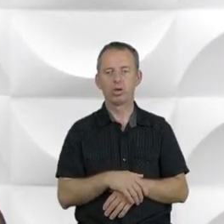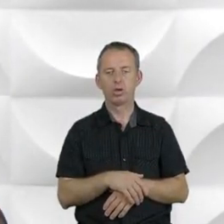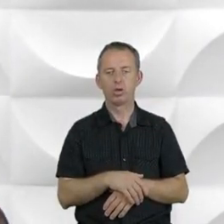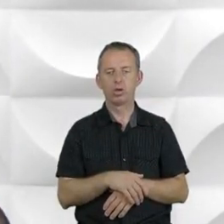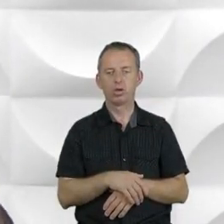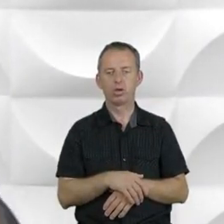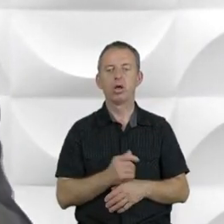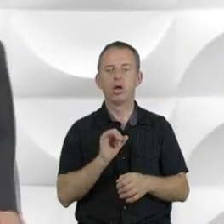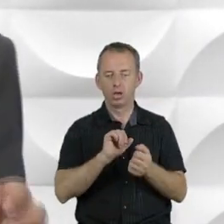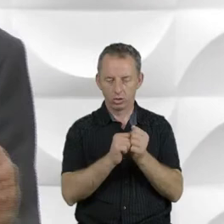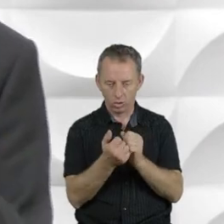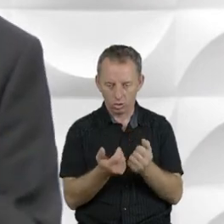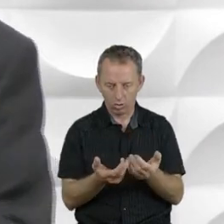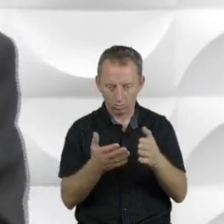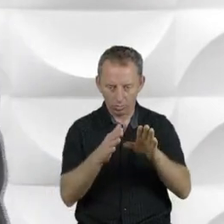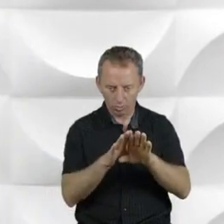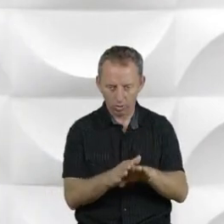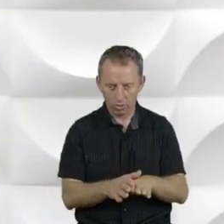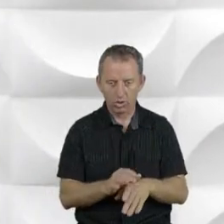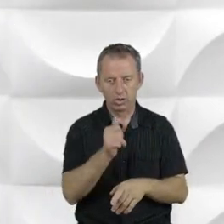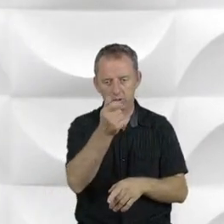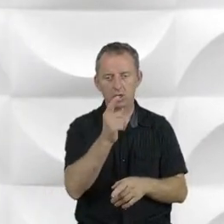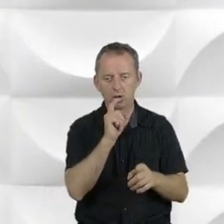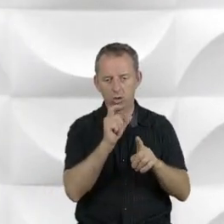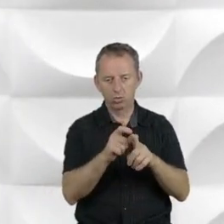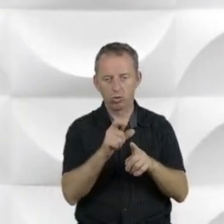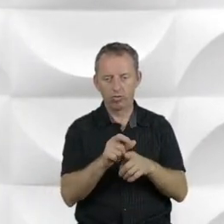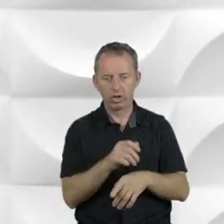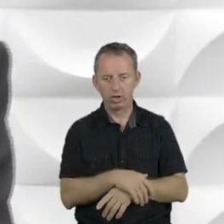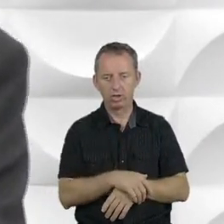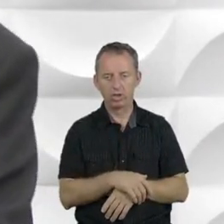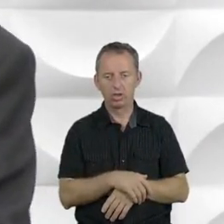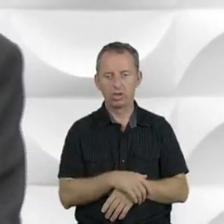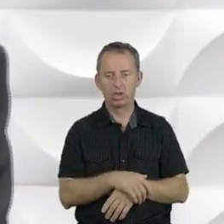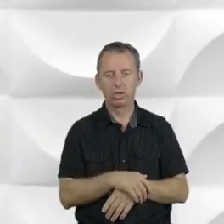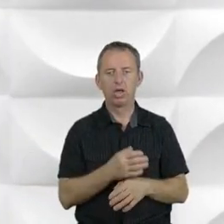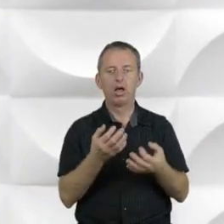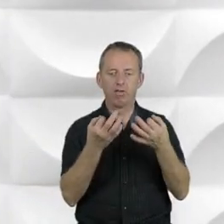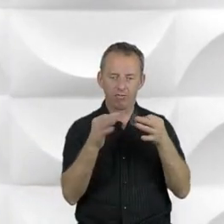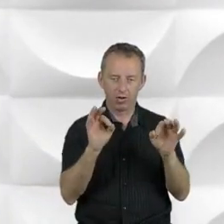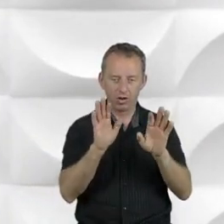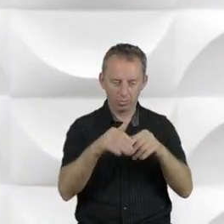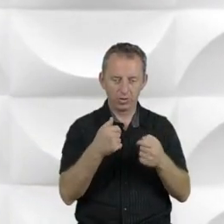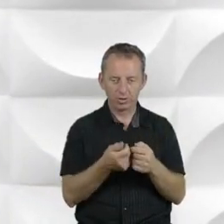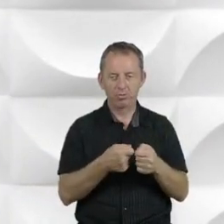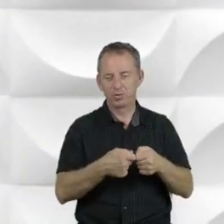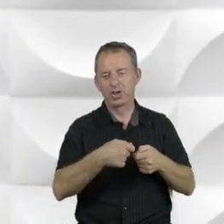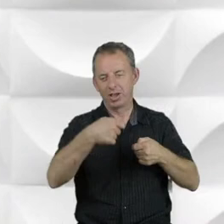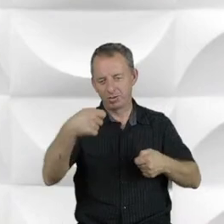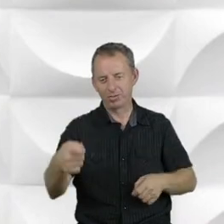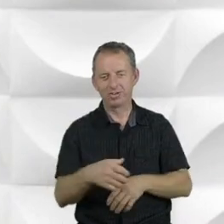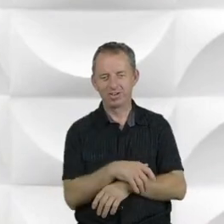są błogosławieni. Tylko tu jest jedno słowo. Wolno mi trochę przedłużyć, czy nie wolno?